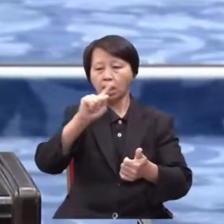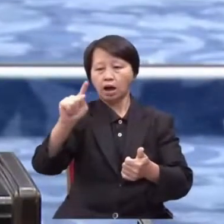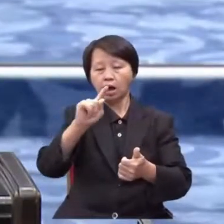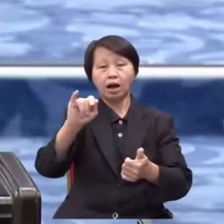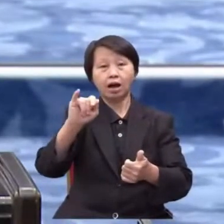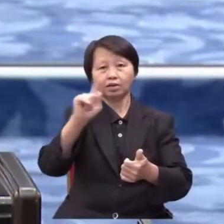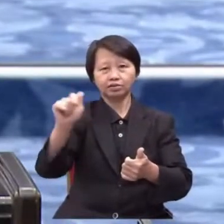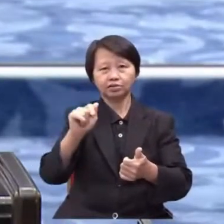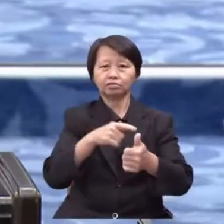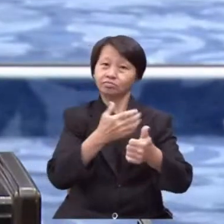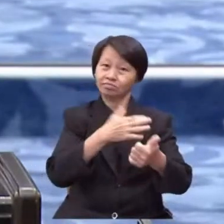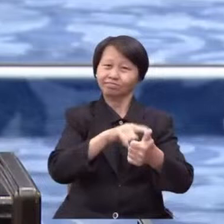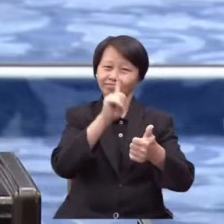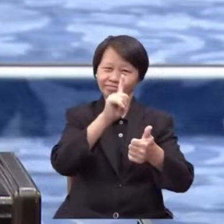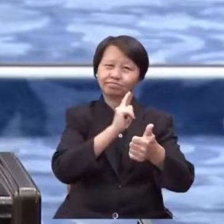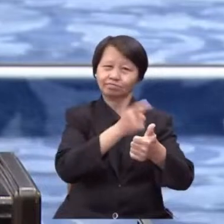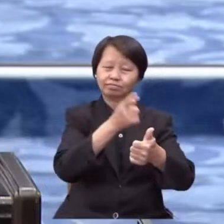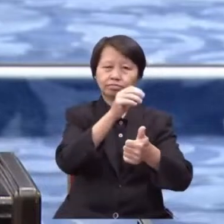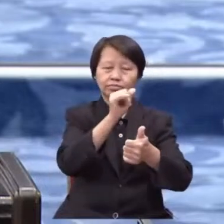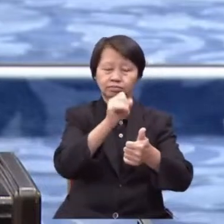Kedua saudara